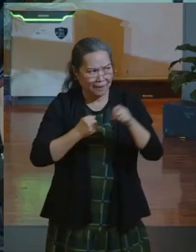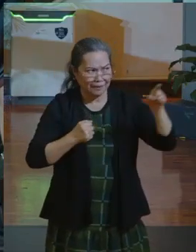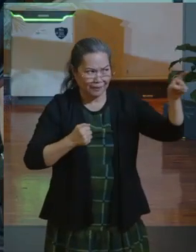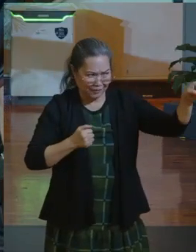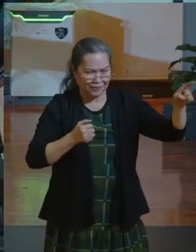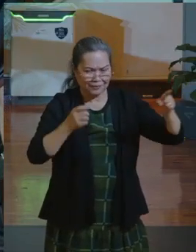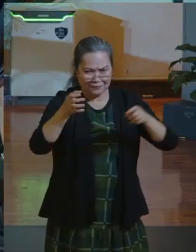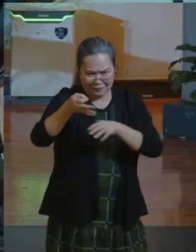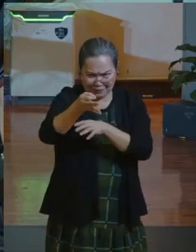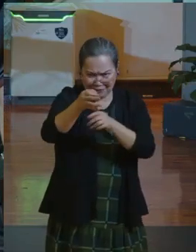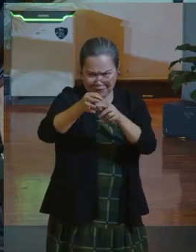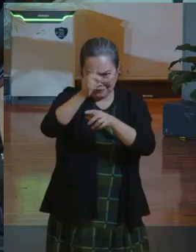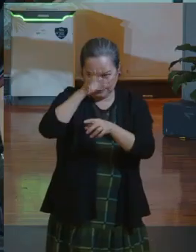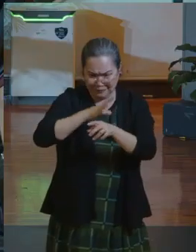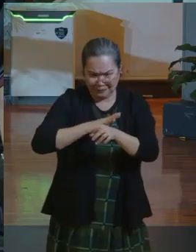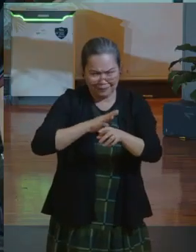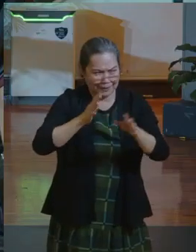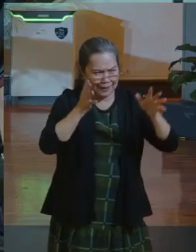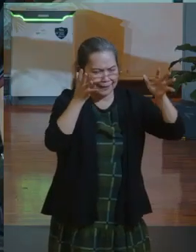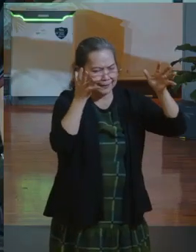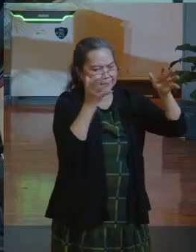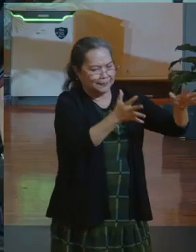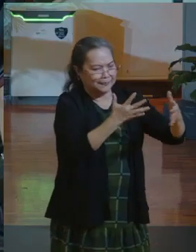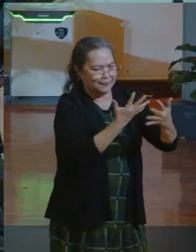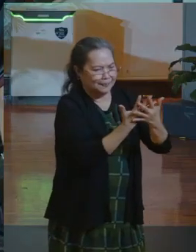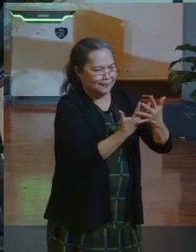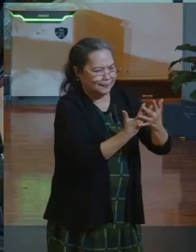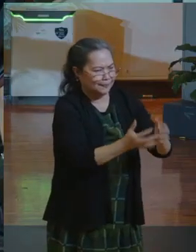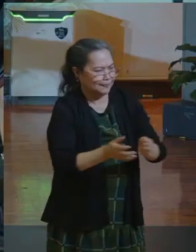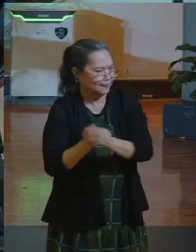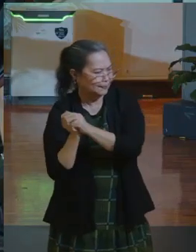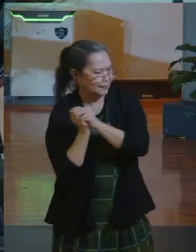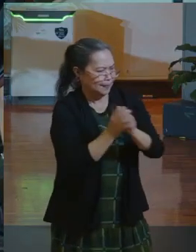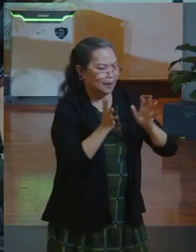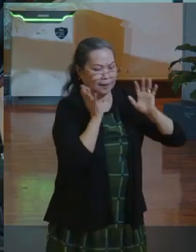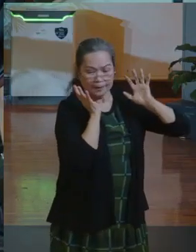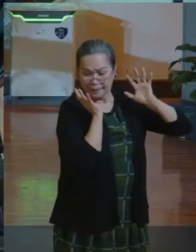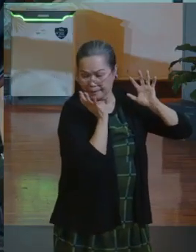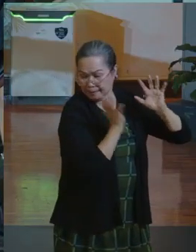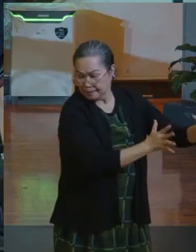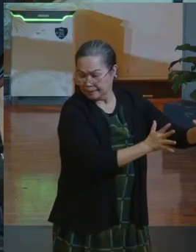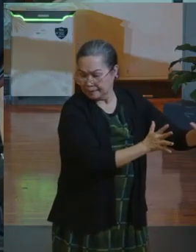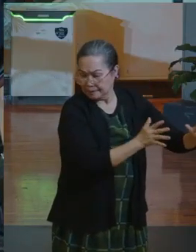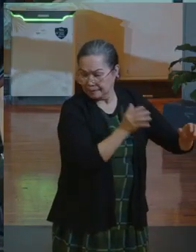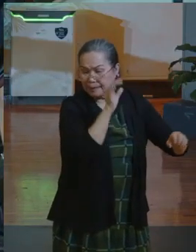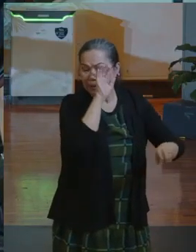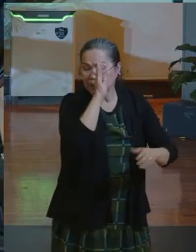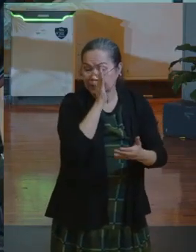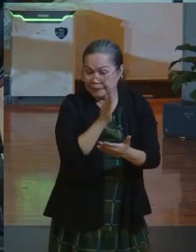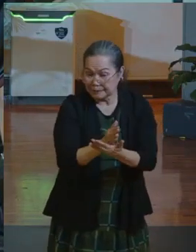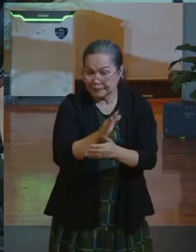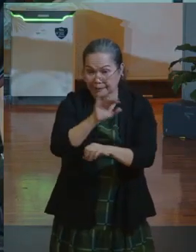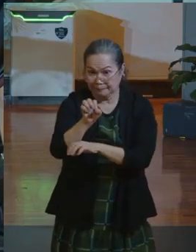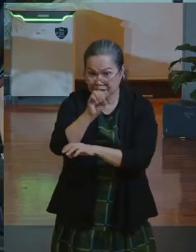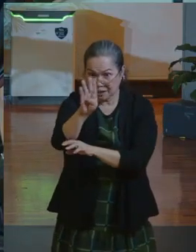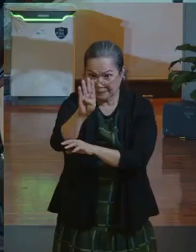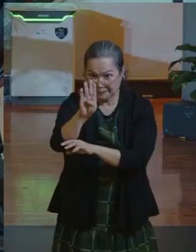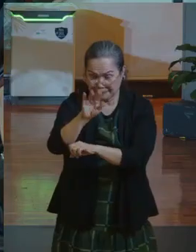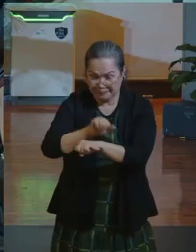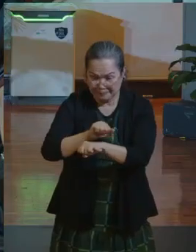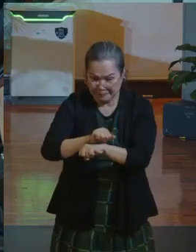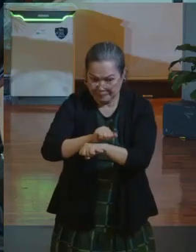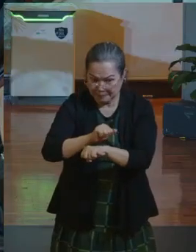men. Go and leave your nets. So iniwan nila kanilang hanap buhay na pangingisda